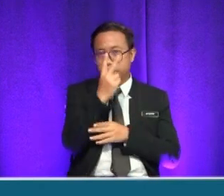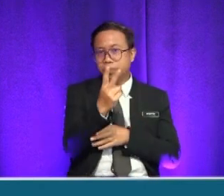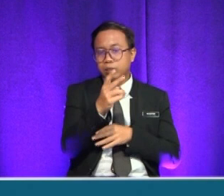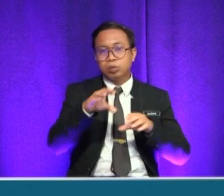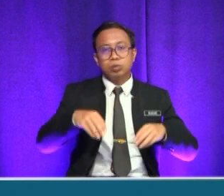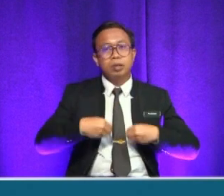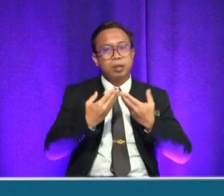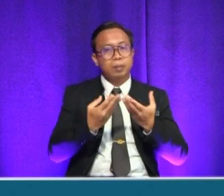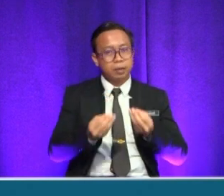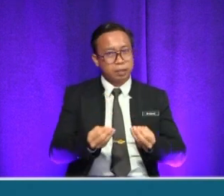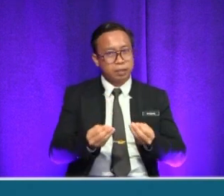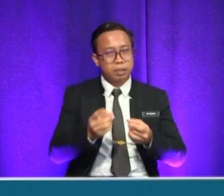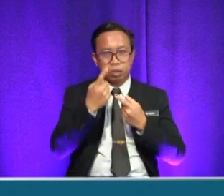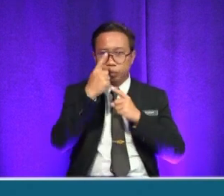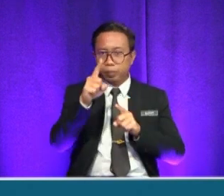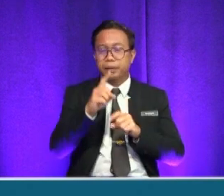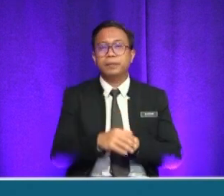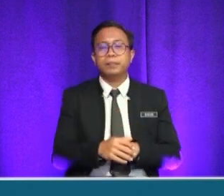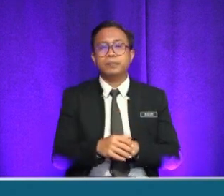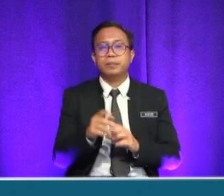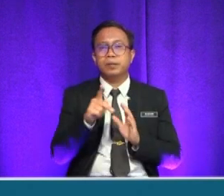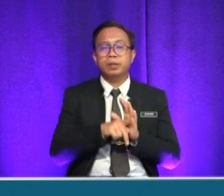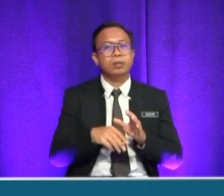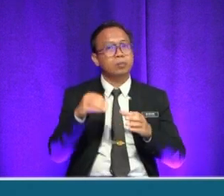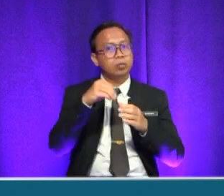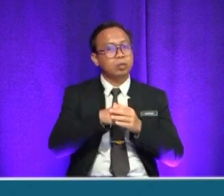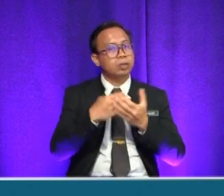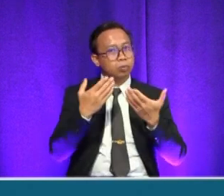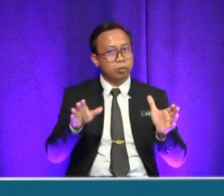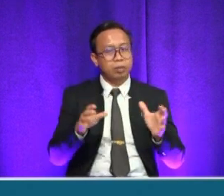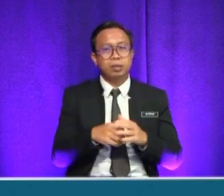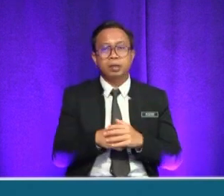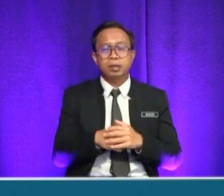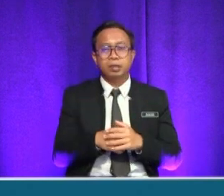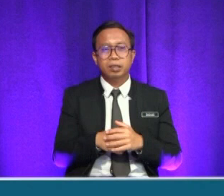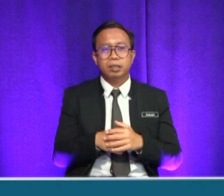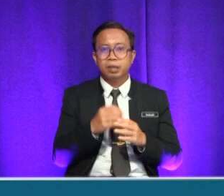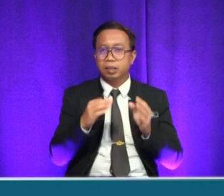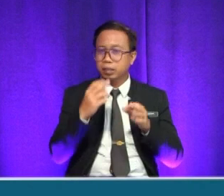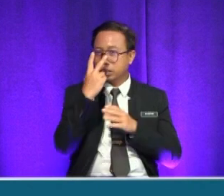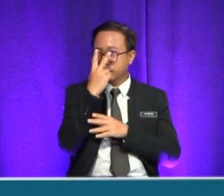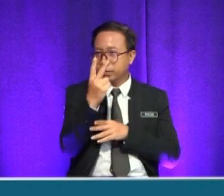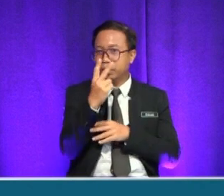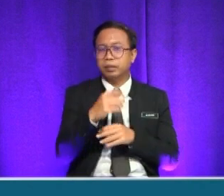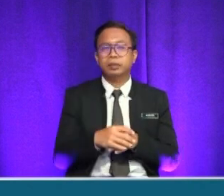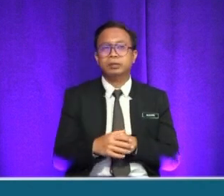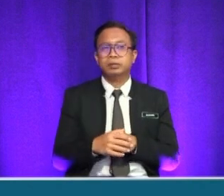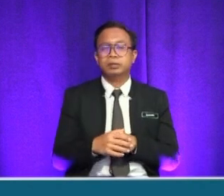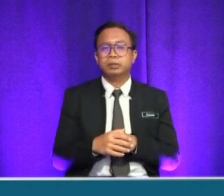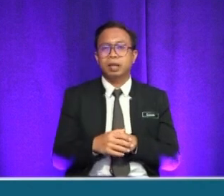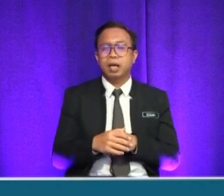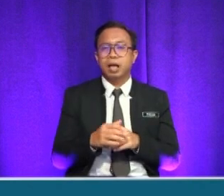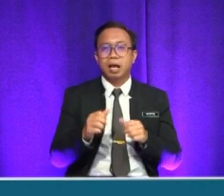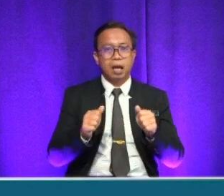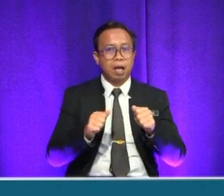bagi jawapan. Fuse dalam keadaan baik. Okey, pemampat pun dalam keadaan baik. Jadi dekat sini kalau kita nampak, arus elektrik